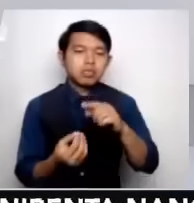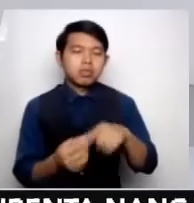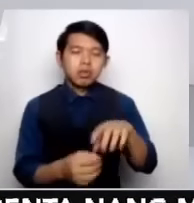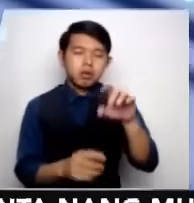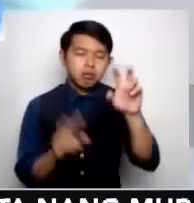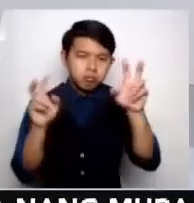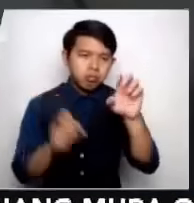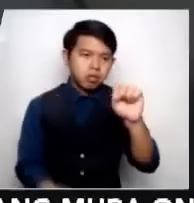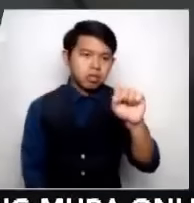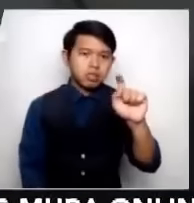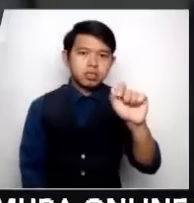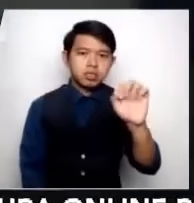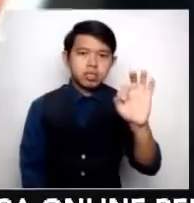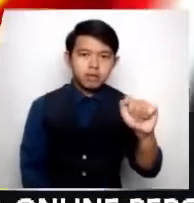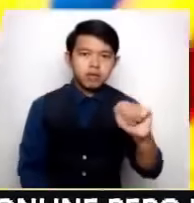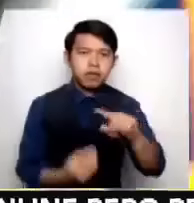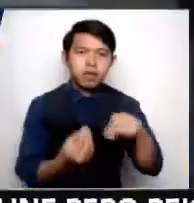Marisol Abdurrahman.